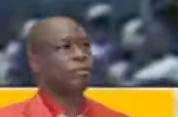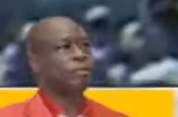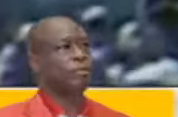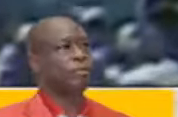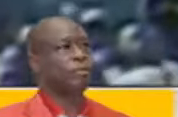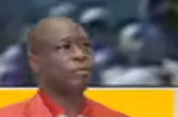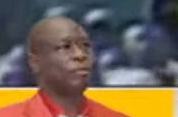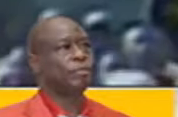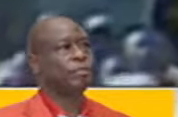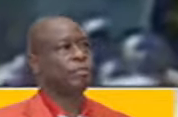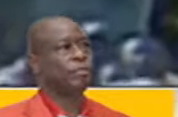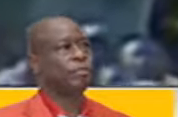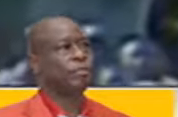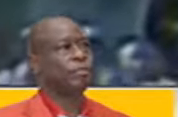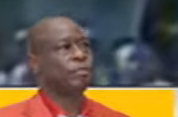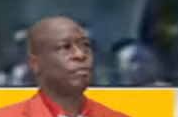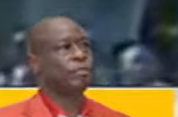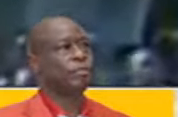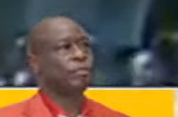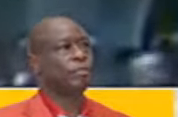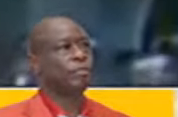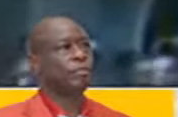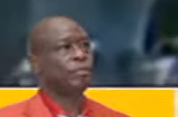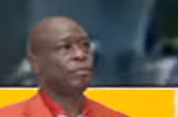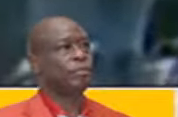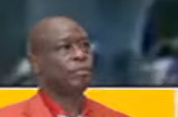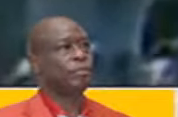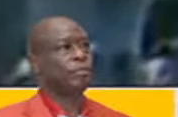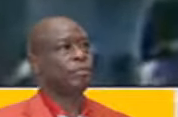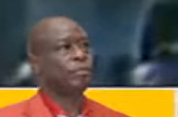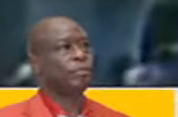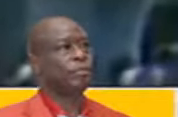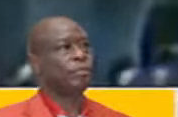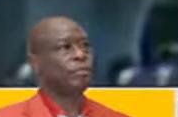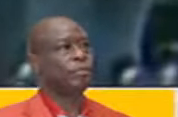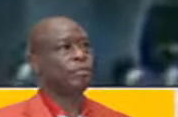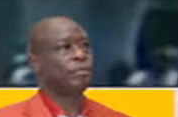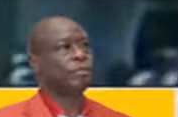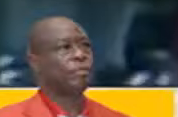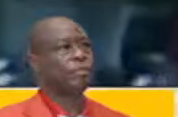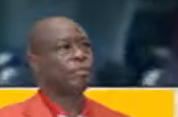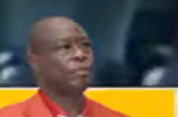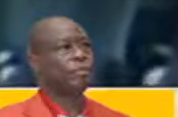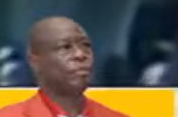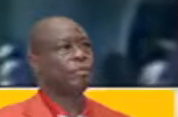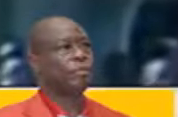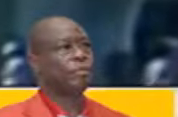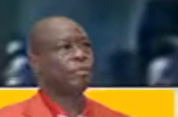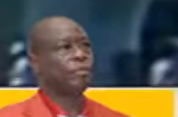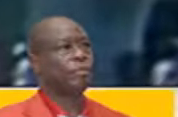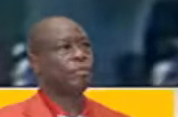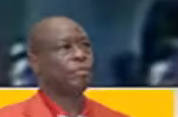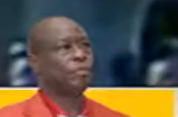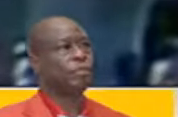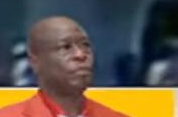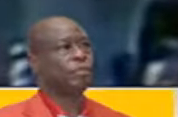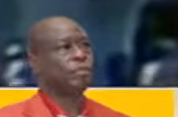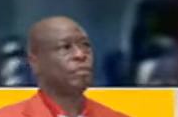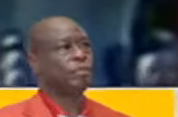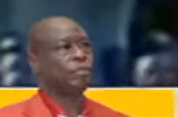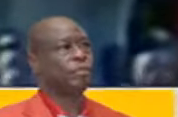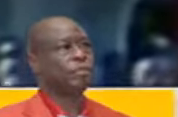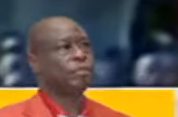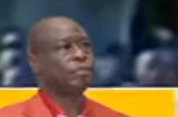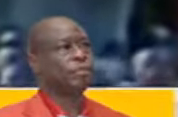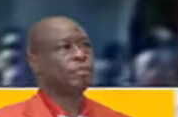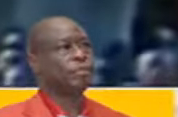tangu mutupatie nafasi ya uongozi, sijapata nafasi ya kuja kusema asanti. Nataka kutoka kwa